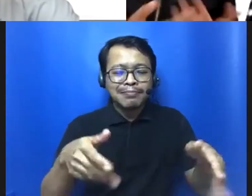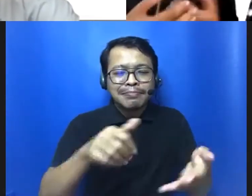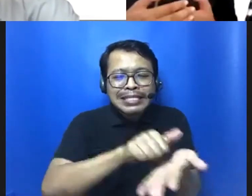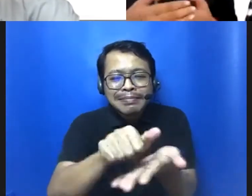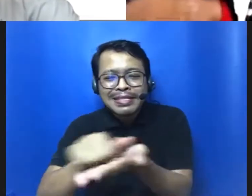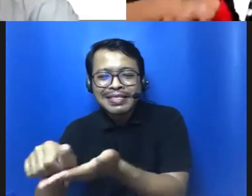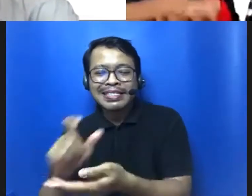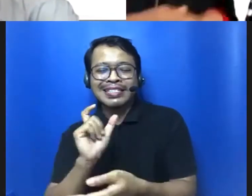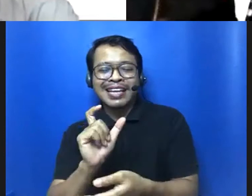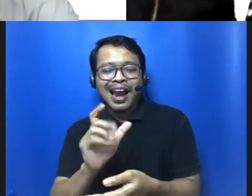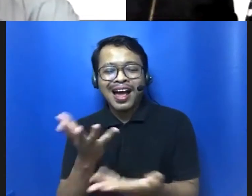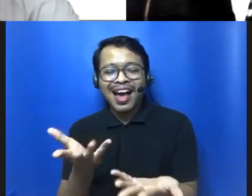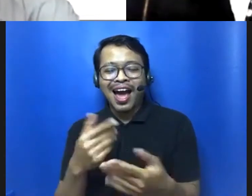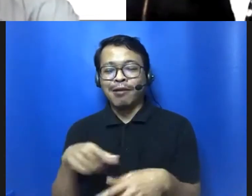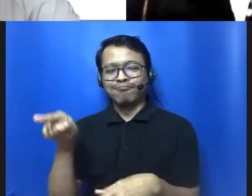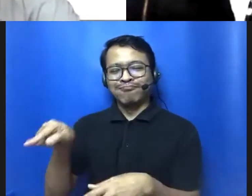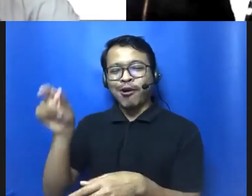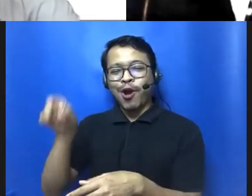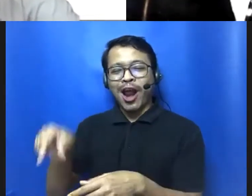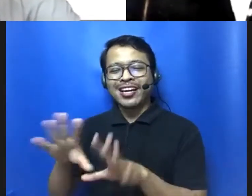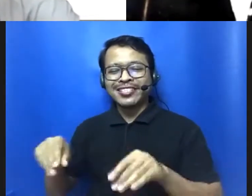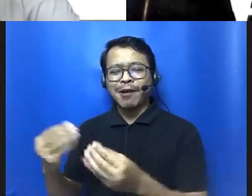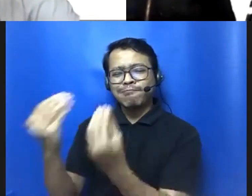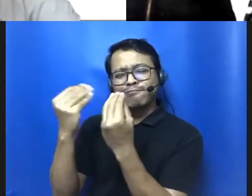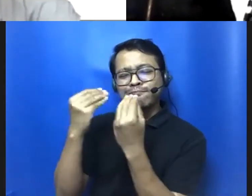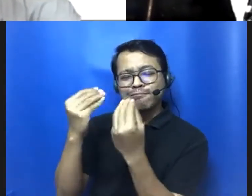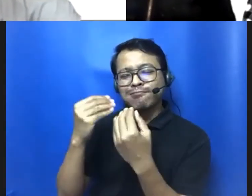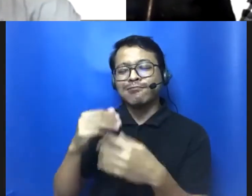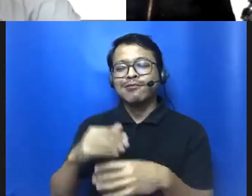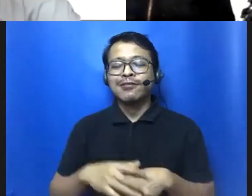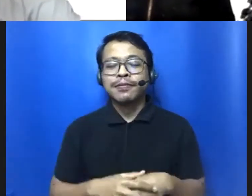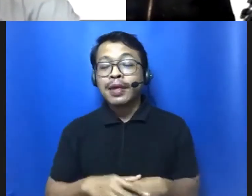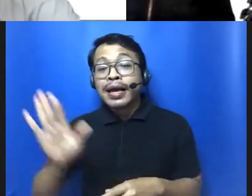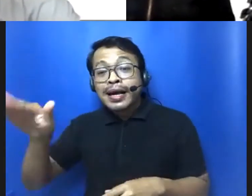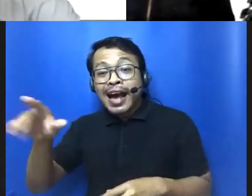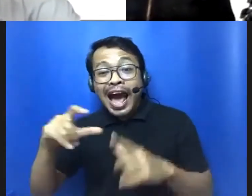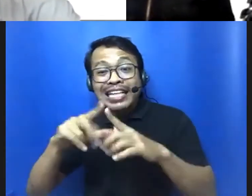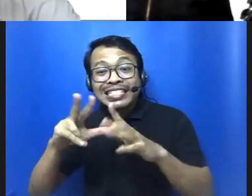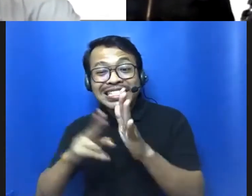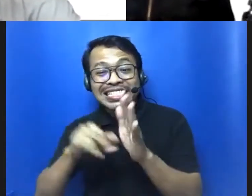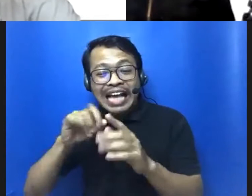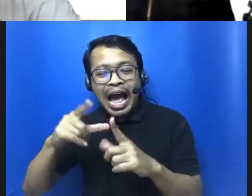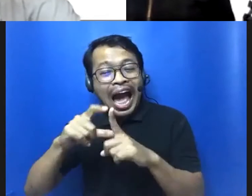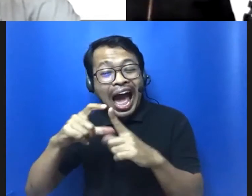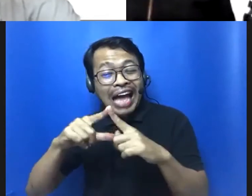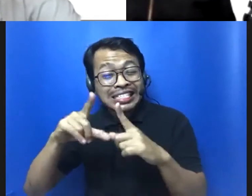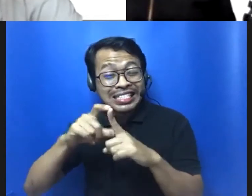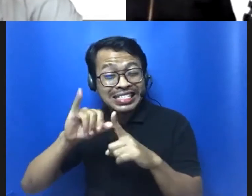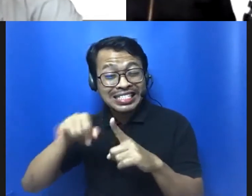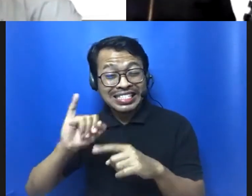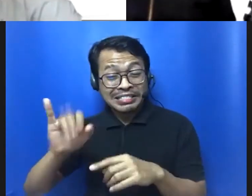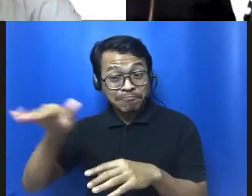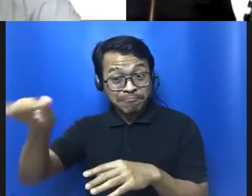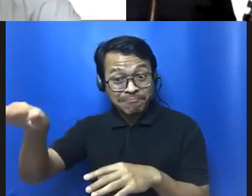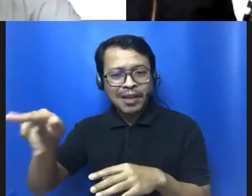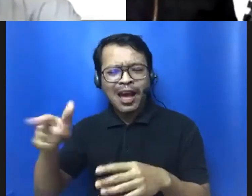dikasih tahu dengan teliti. Oke, Aji, tadi kan sempat di awal Aji bilang kalau mau magang